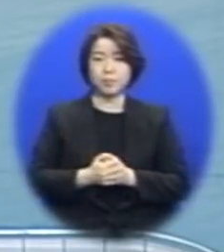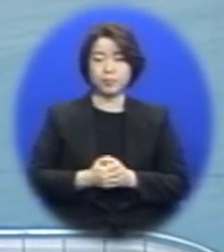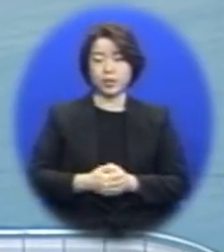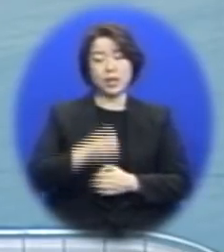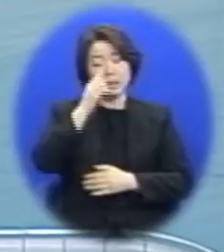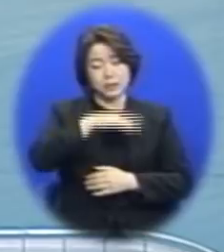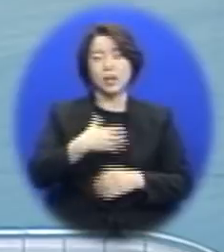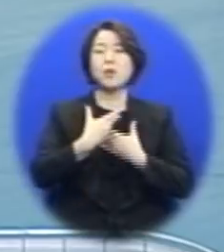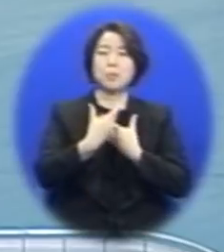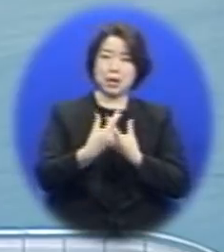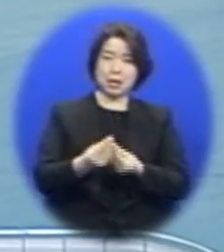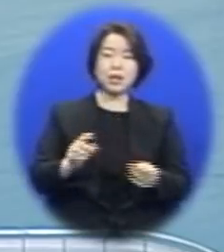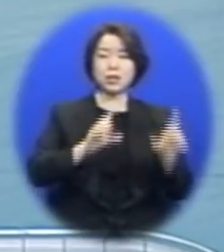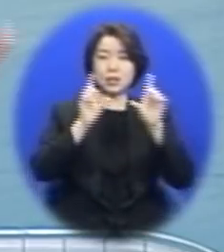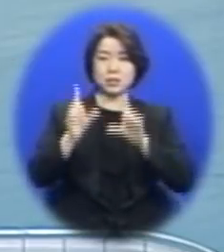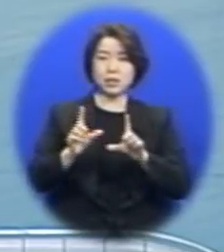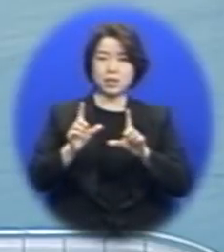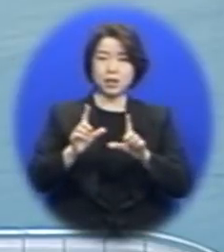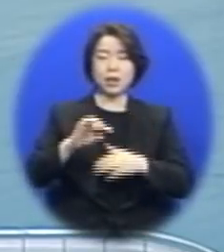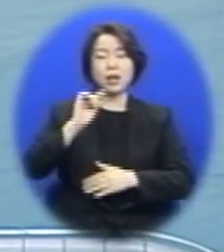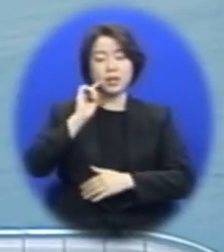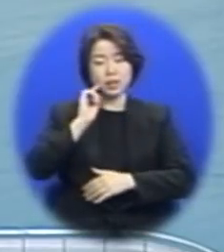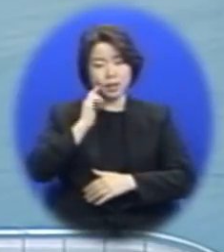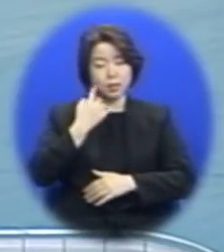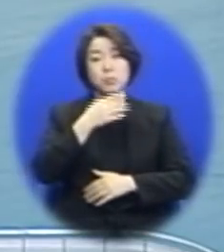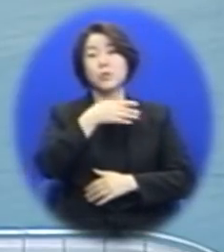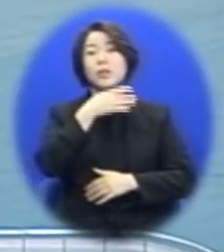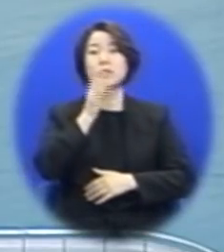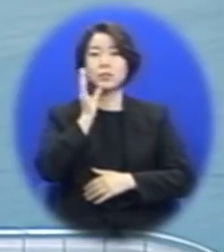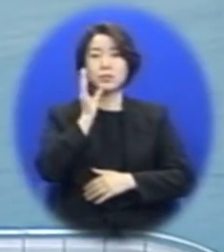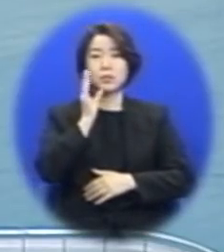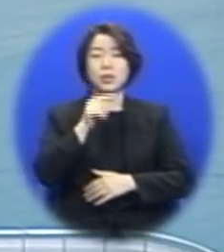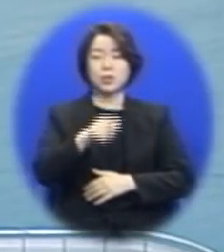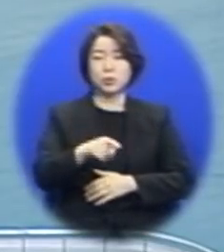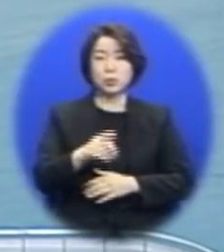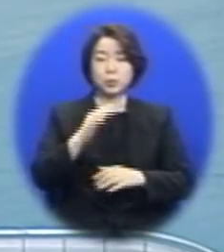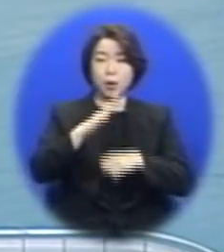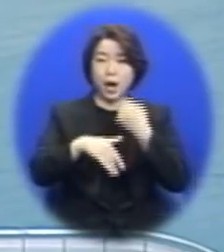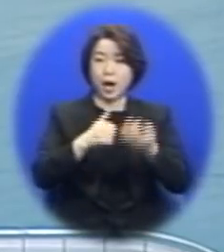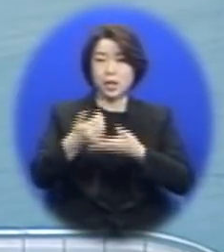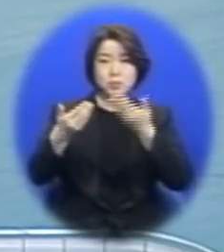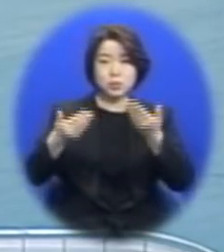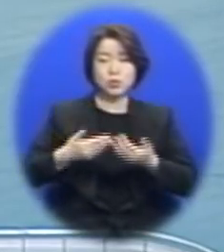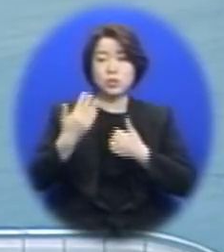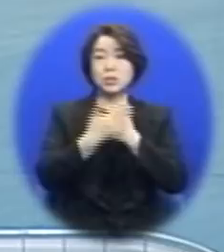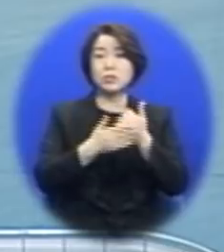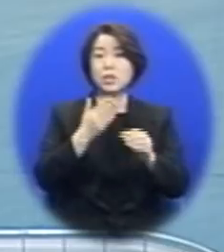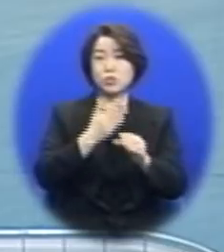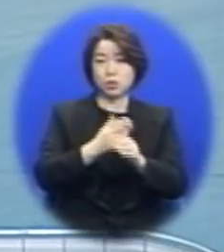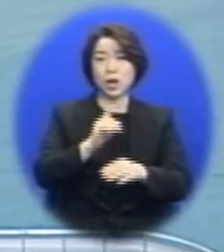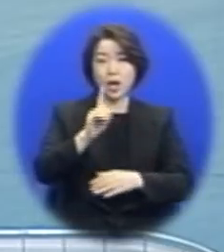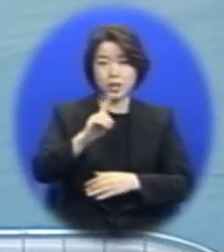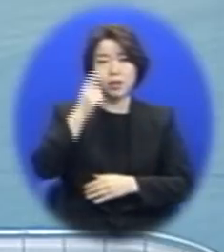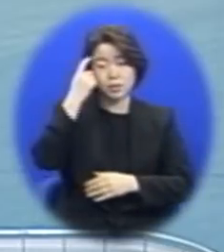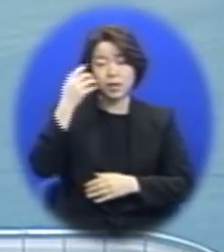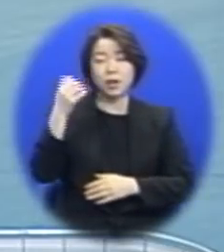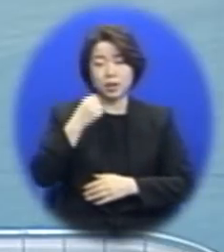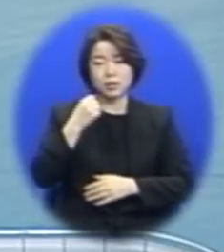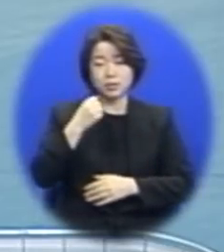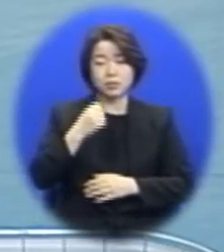편안하게 살다가 아주 곱게 늘는 그것도 하나님께서 주시는 은혜 중에 하나일 거라고 저는